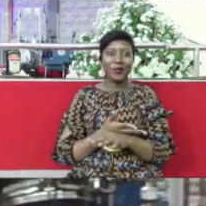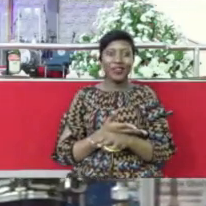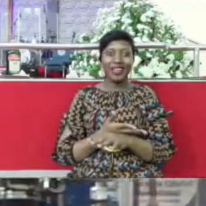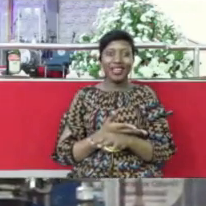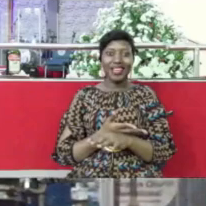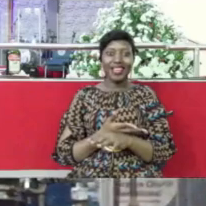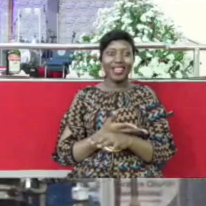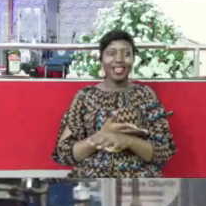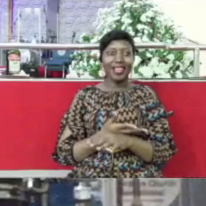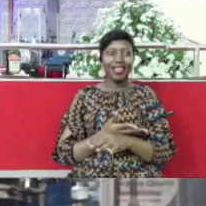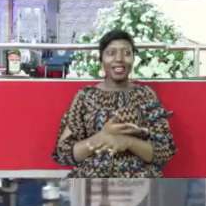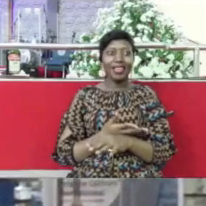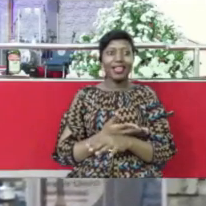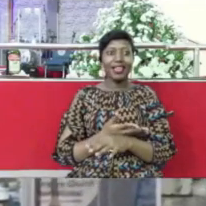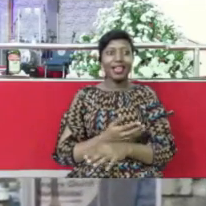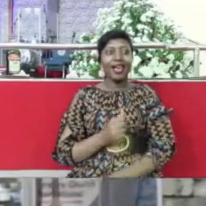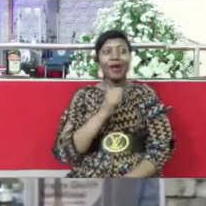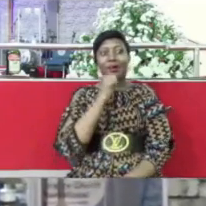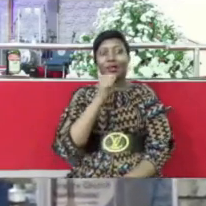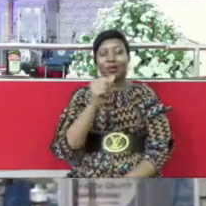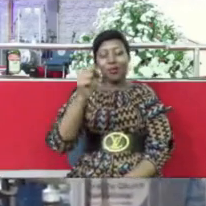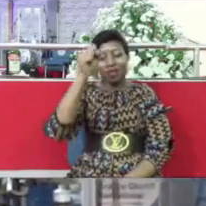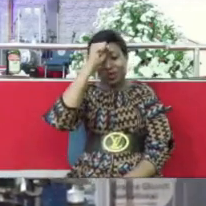Wacha ujinga. Wacha ujinga.